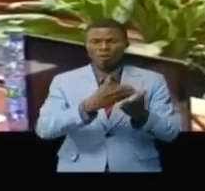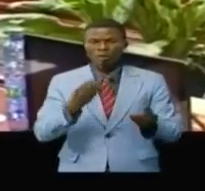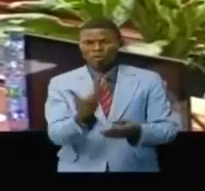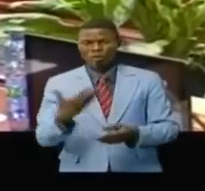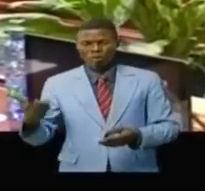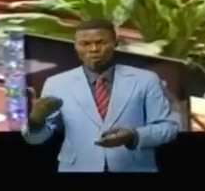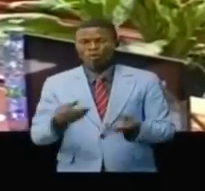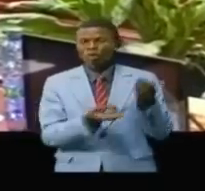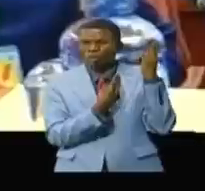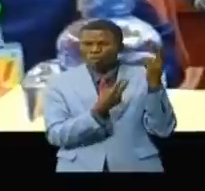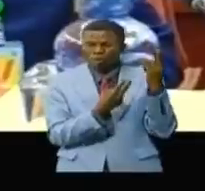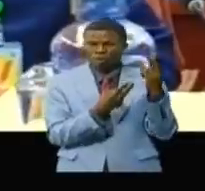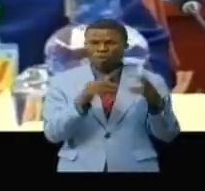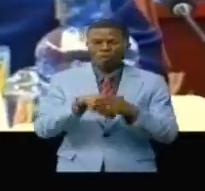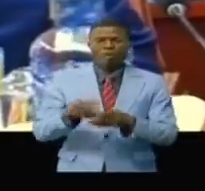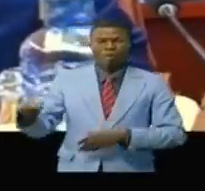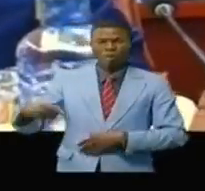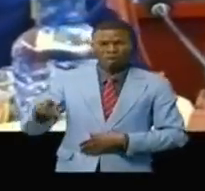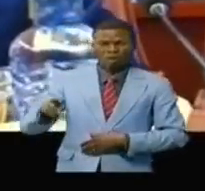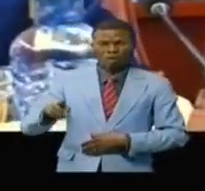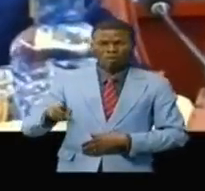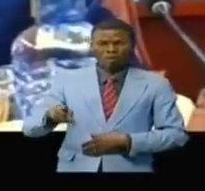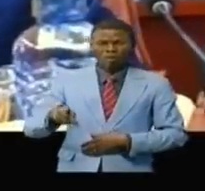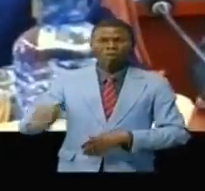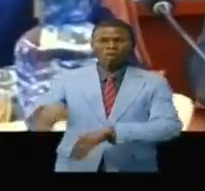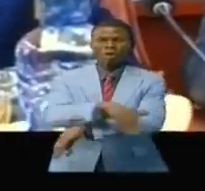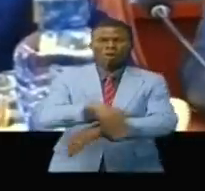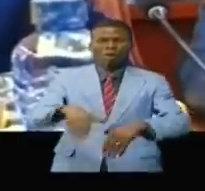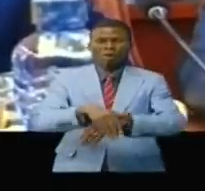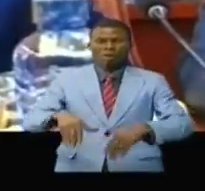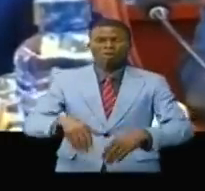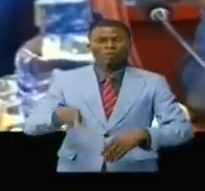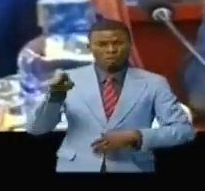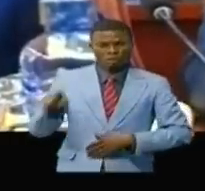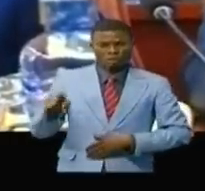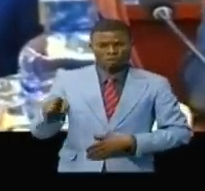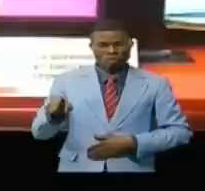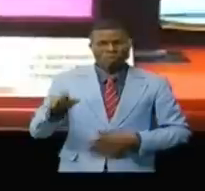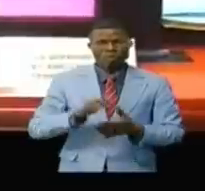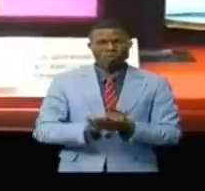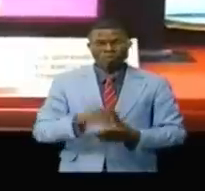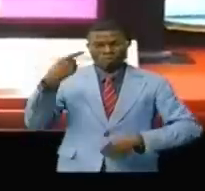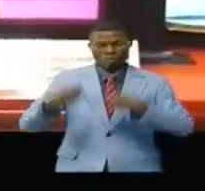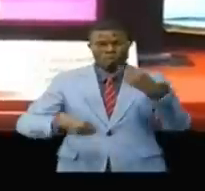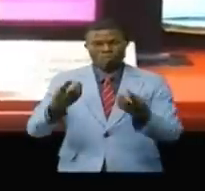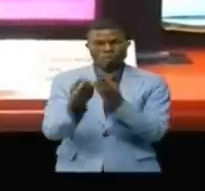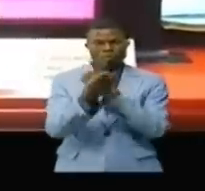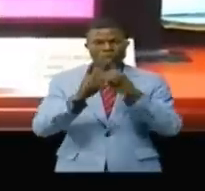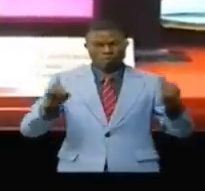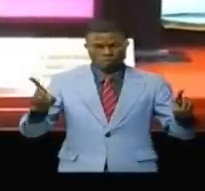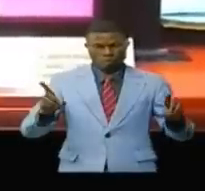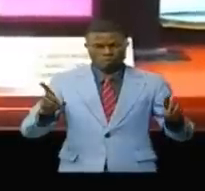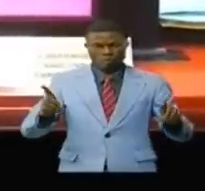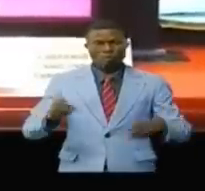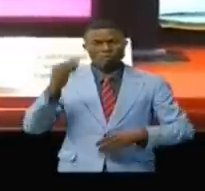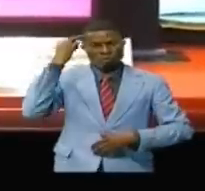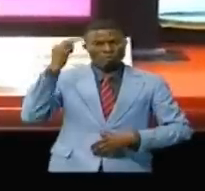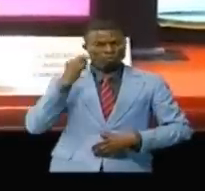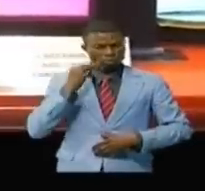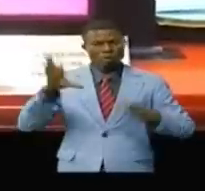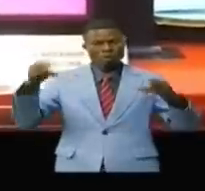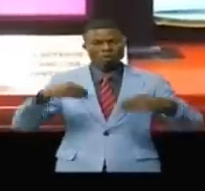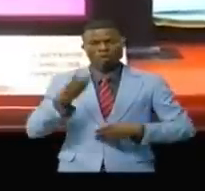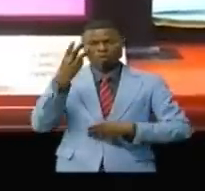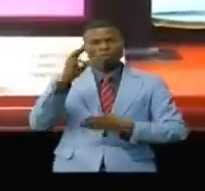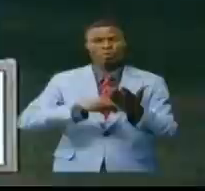chaînes de valeur dans la région, dans les régions frontalières de Grand Lac. Après débat et délibération, ces trois projets de